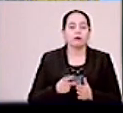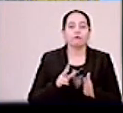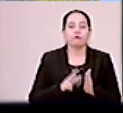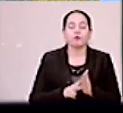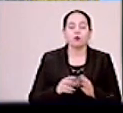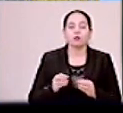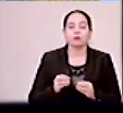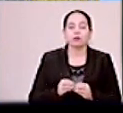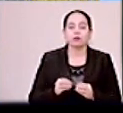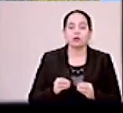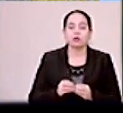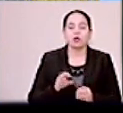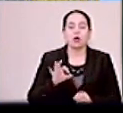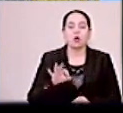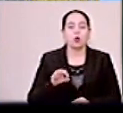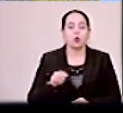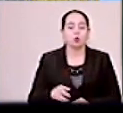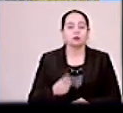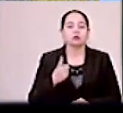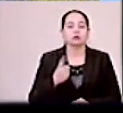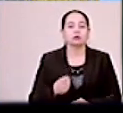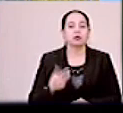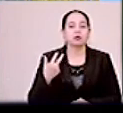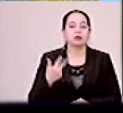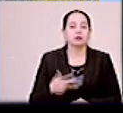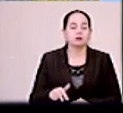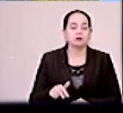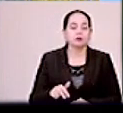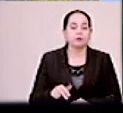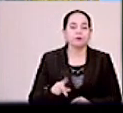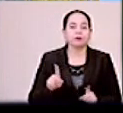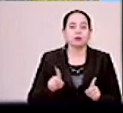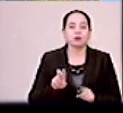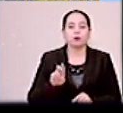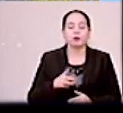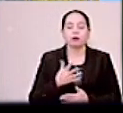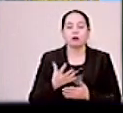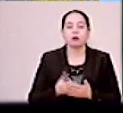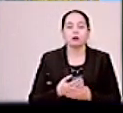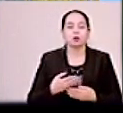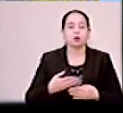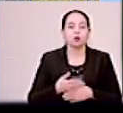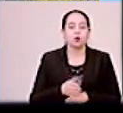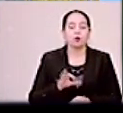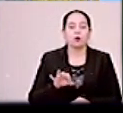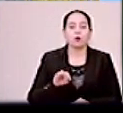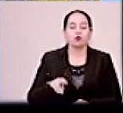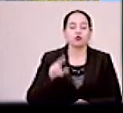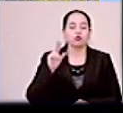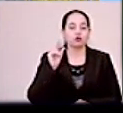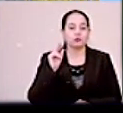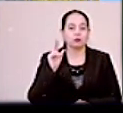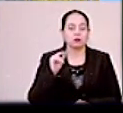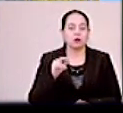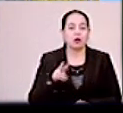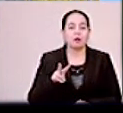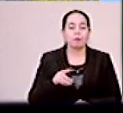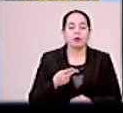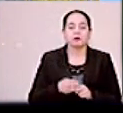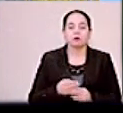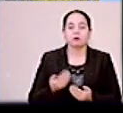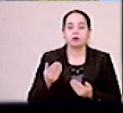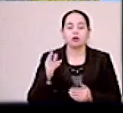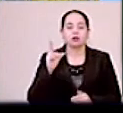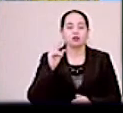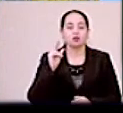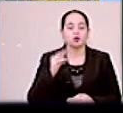8 десятых от 130. Чтобы найти дробь от числа, мы данное